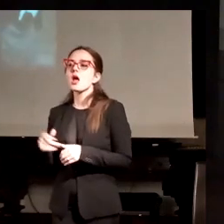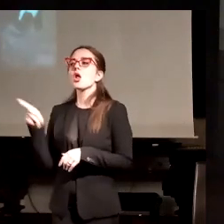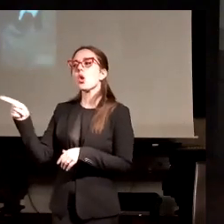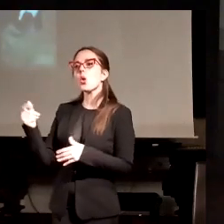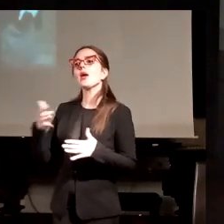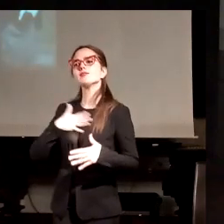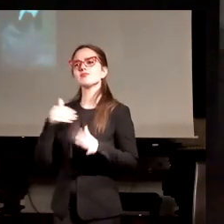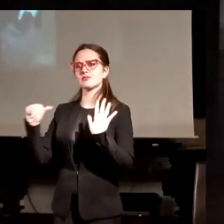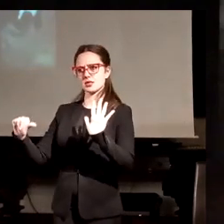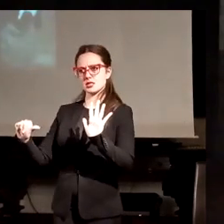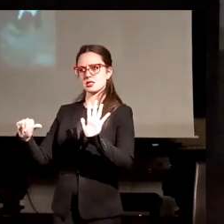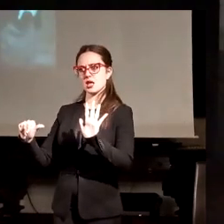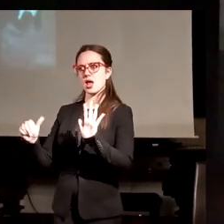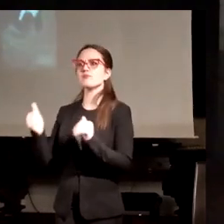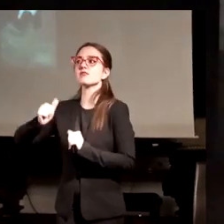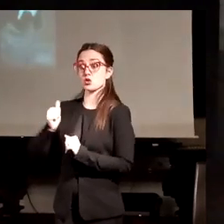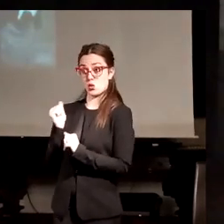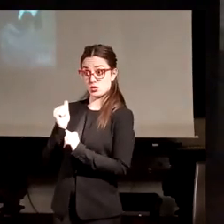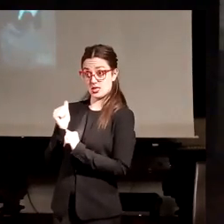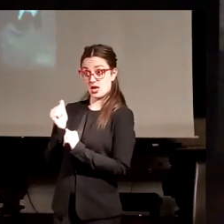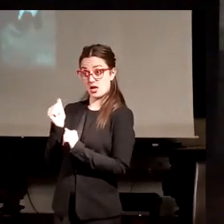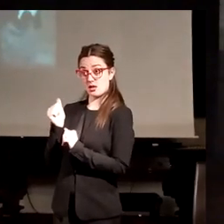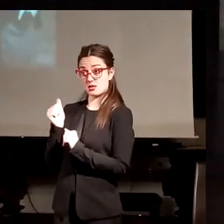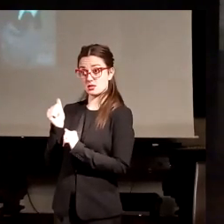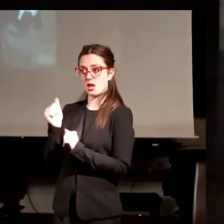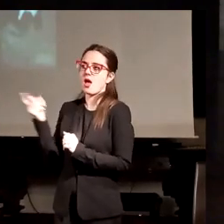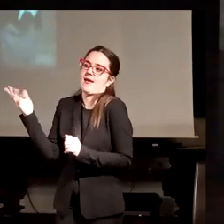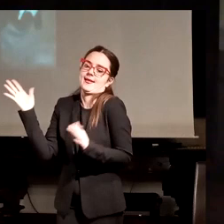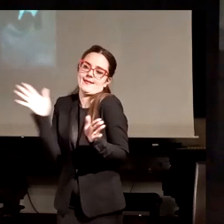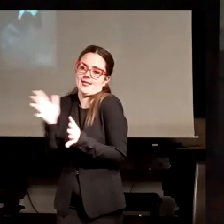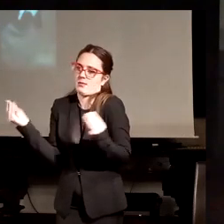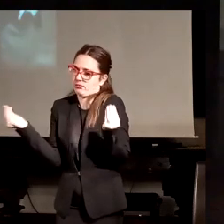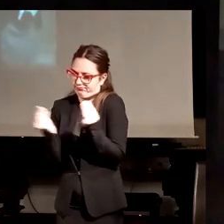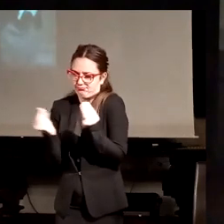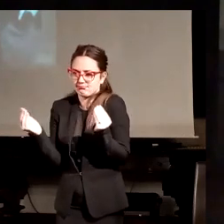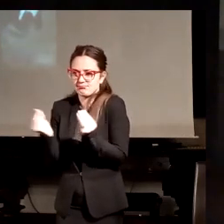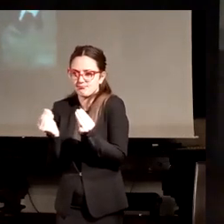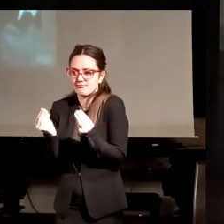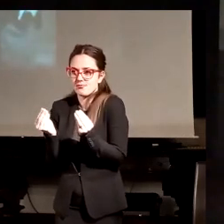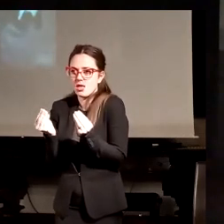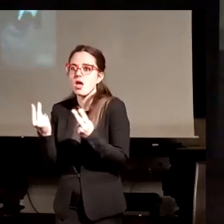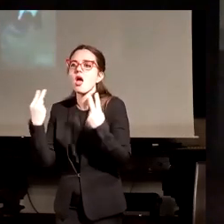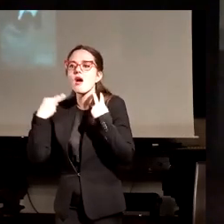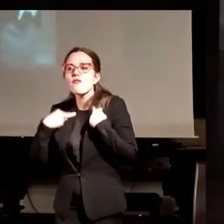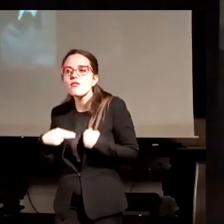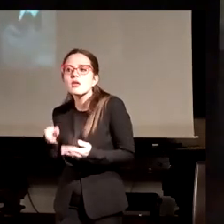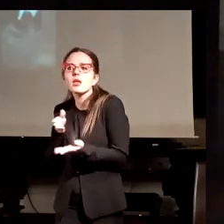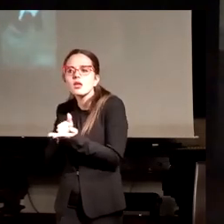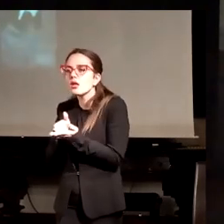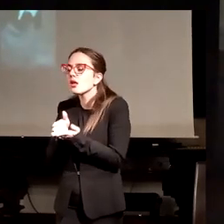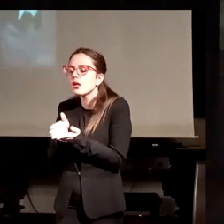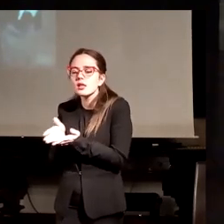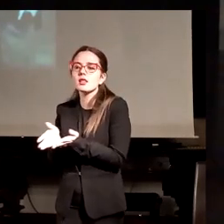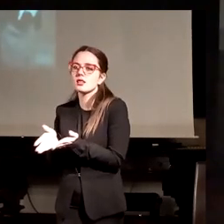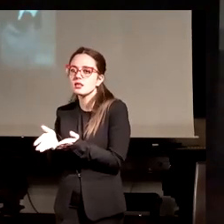svernare lui era scozzese quindi il clima era quello che era e per tutta la vita reagisce